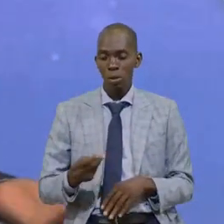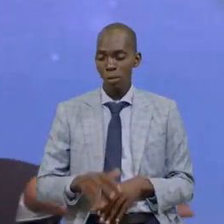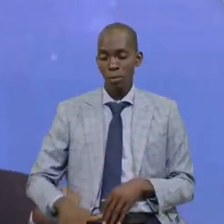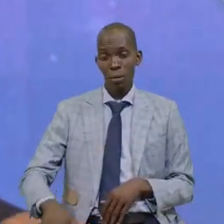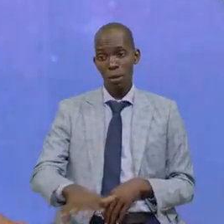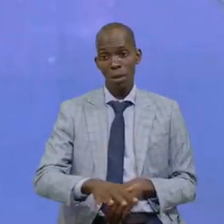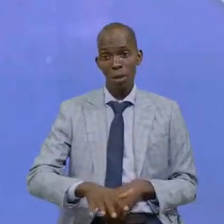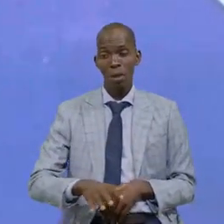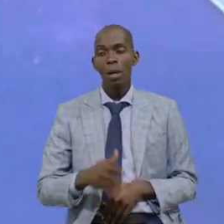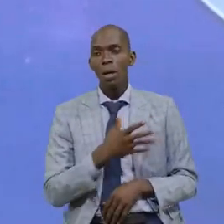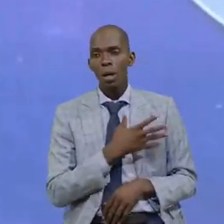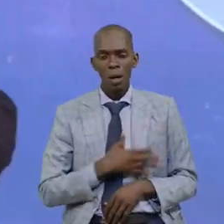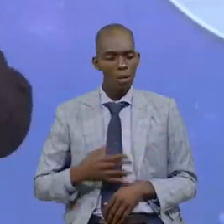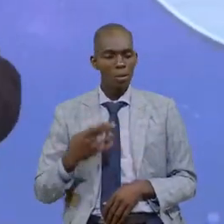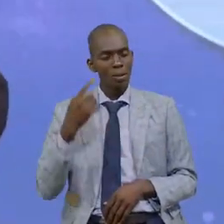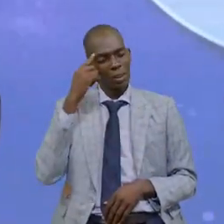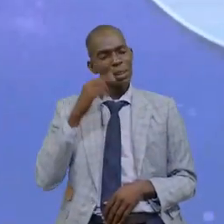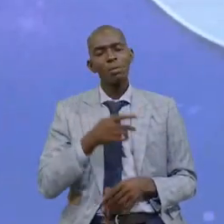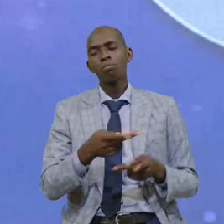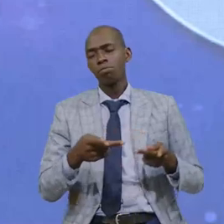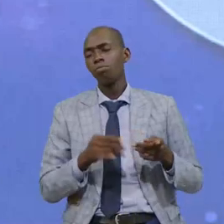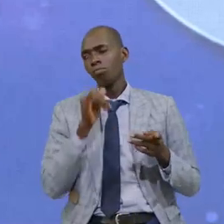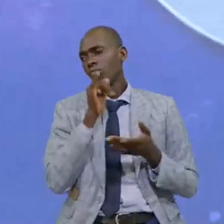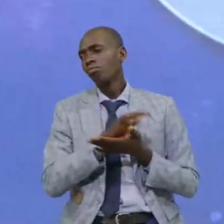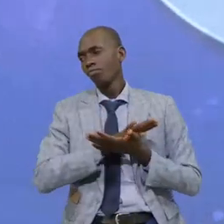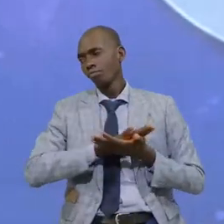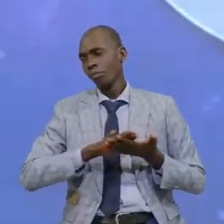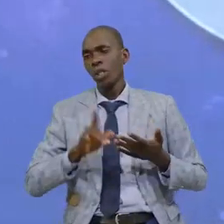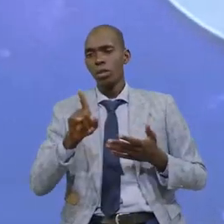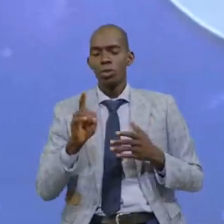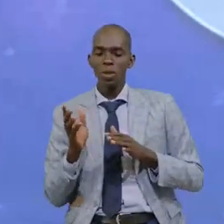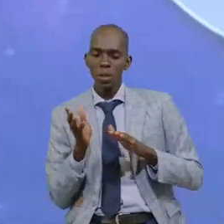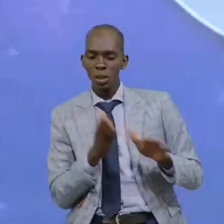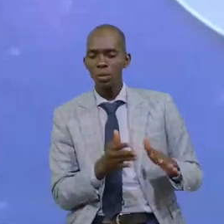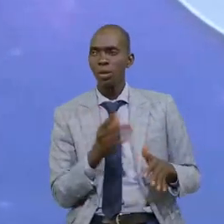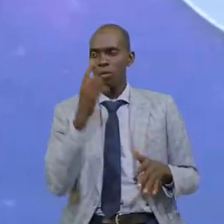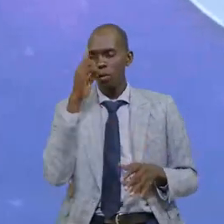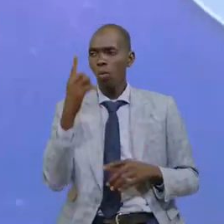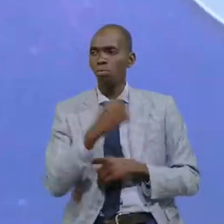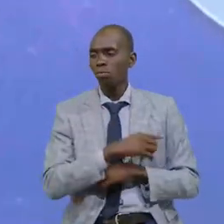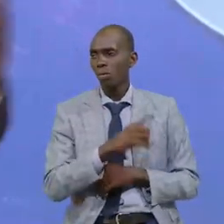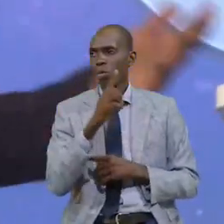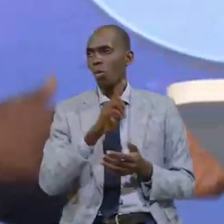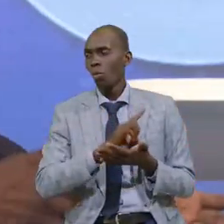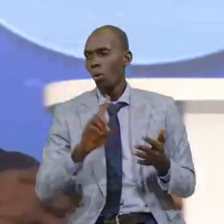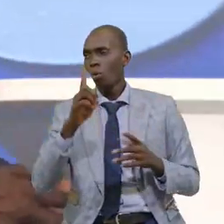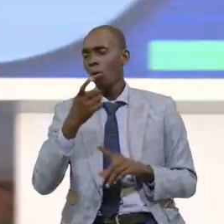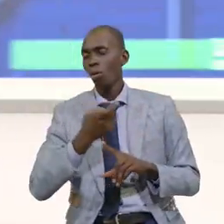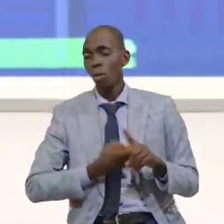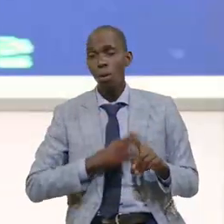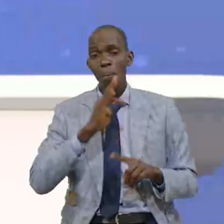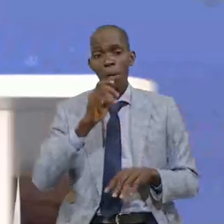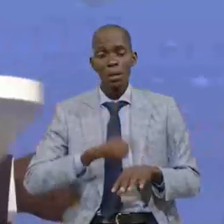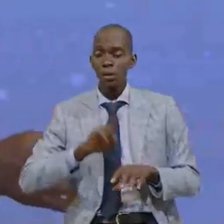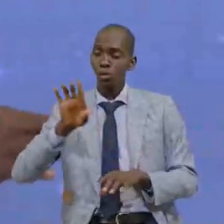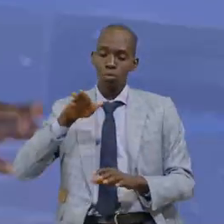mettez ça par terre et vous pensez que l'environnement est propre et vous laissez ça là un jour, une semaine, un mois. Dès